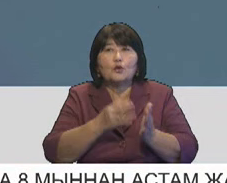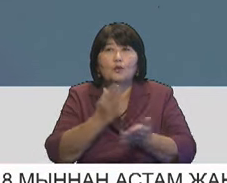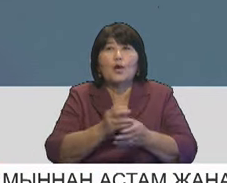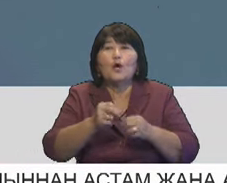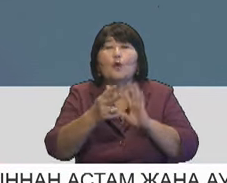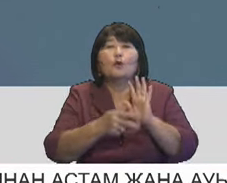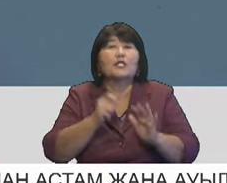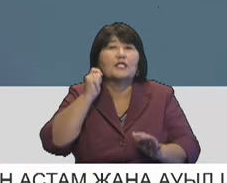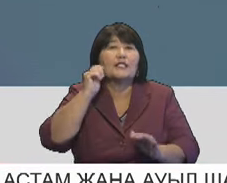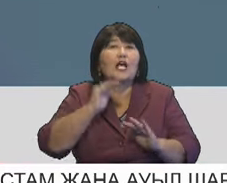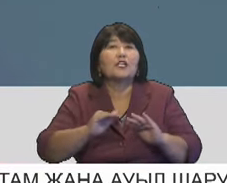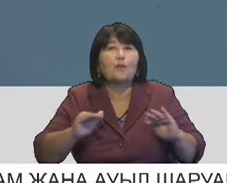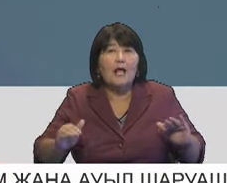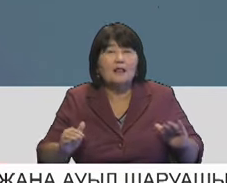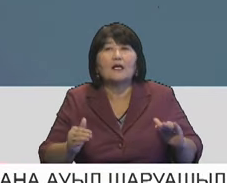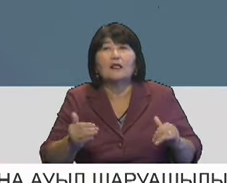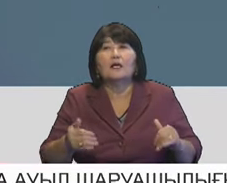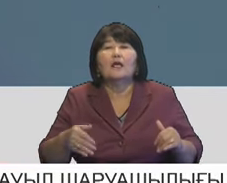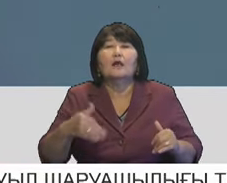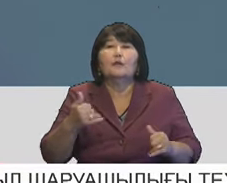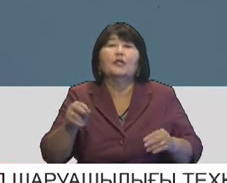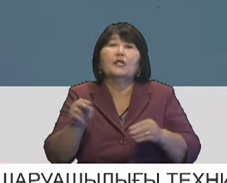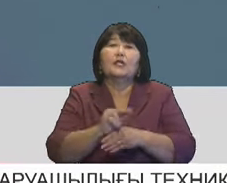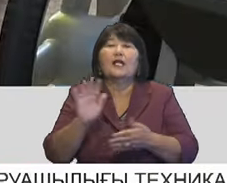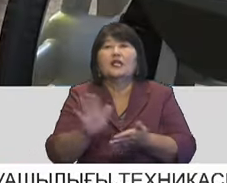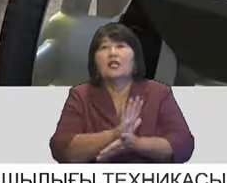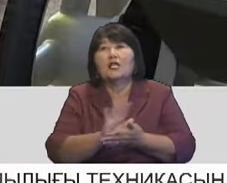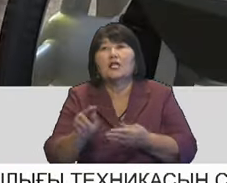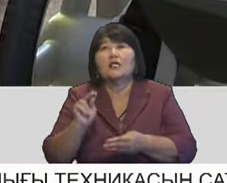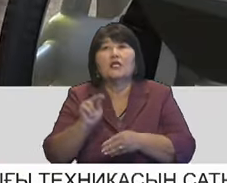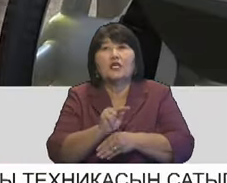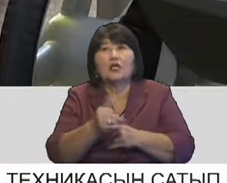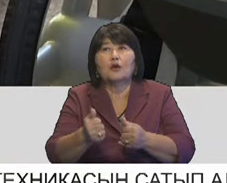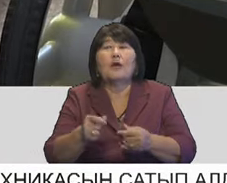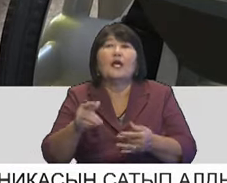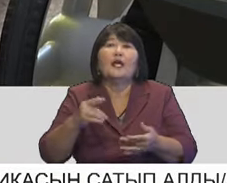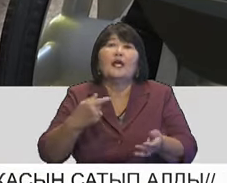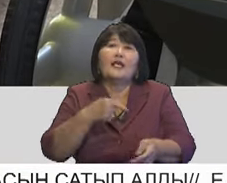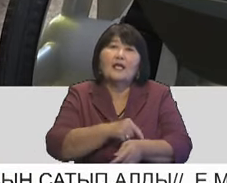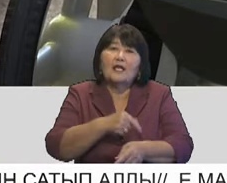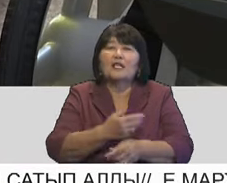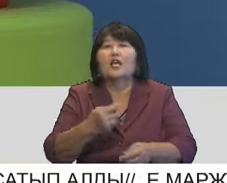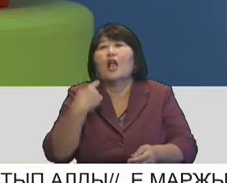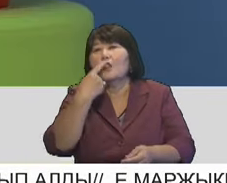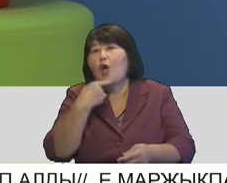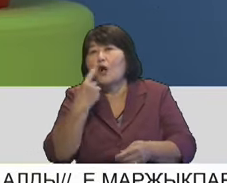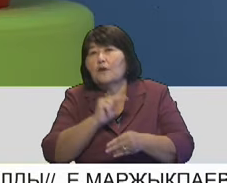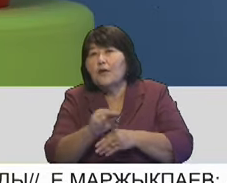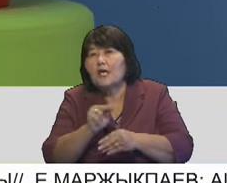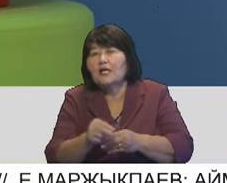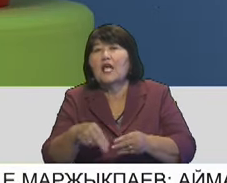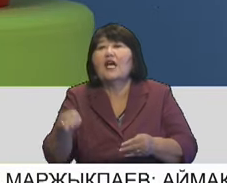жасқа дейінгі балалар мәмс жүйесімен тегін ем ала алады. Эрготерапия, логопедия,